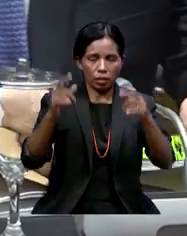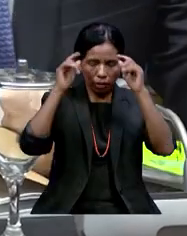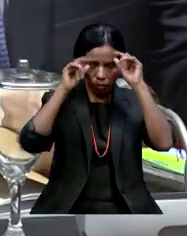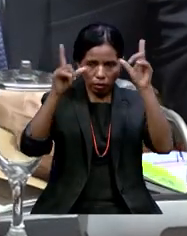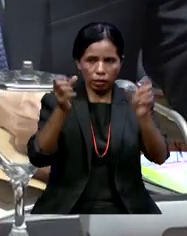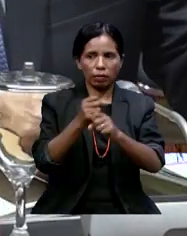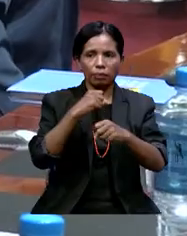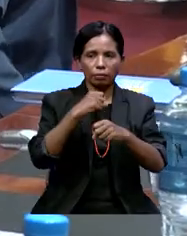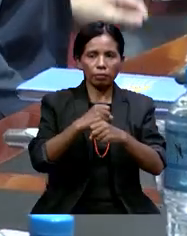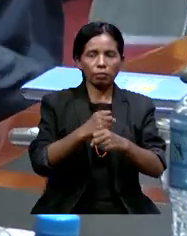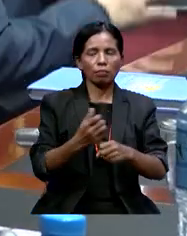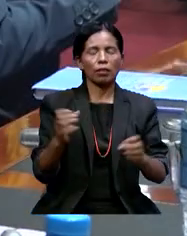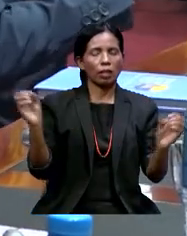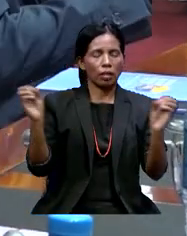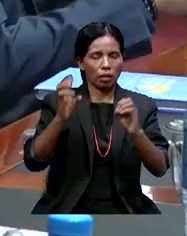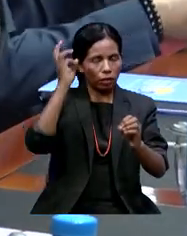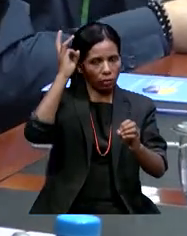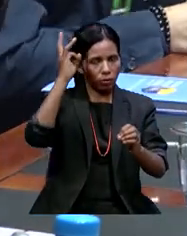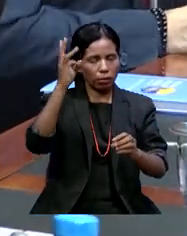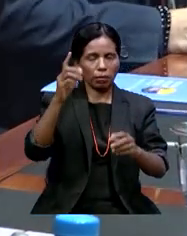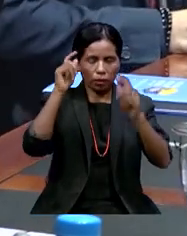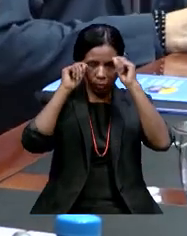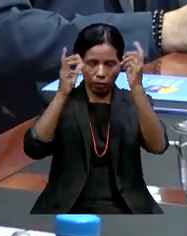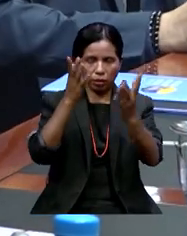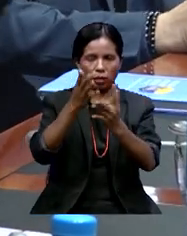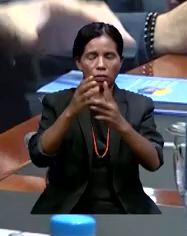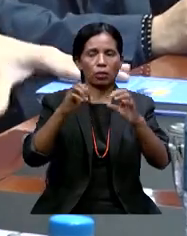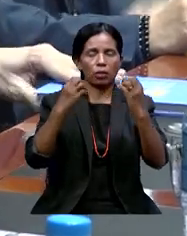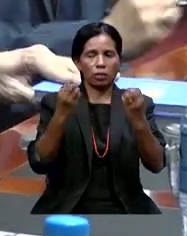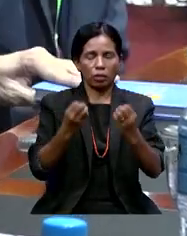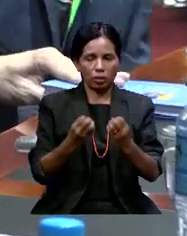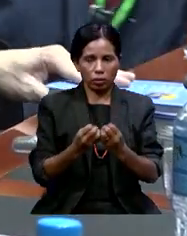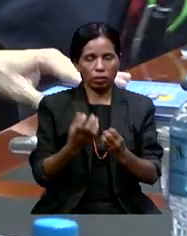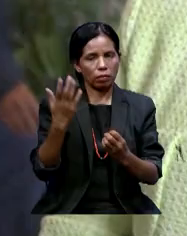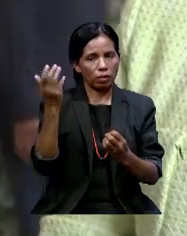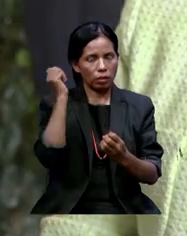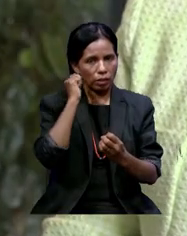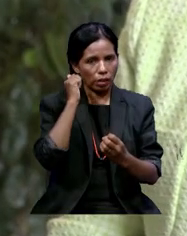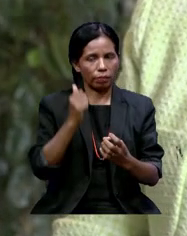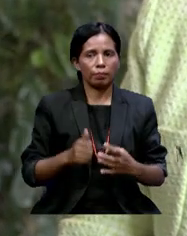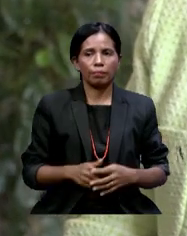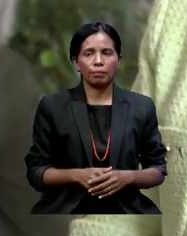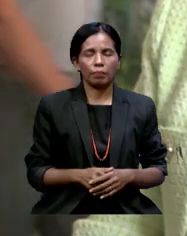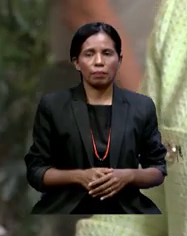halo ni aparte sei laiha duvida ba Timor-Leste ni adezang ba organisasang regional ne. I see the